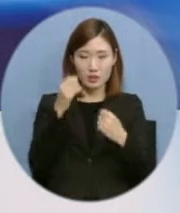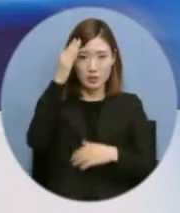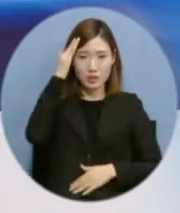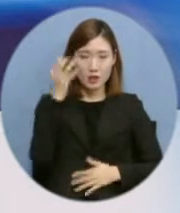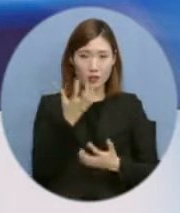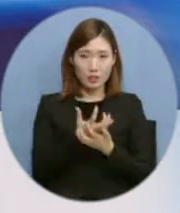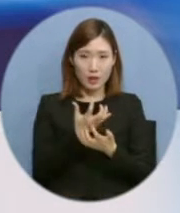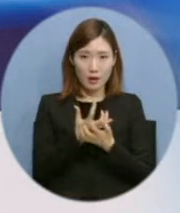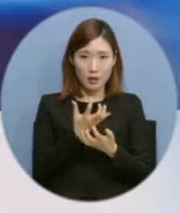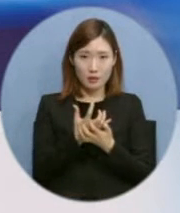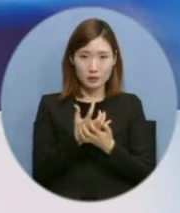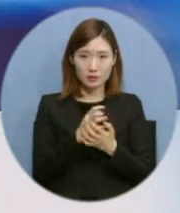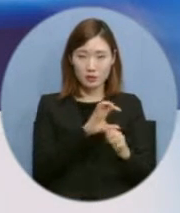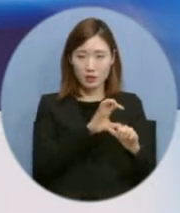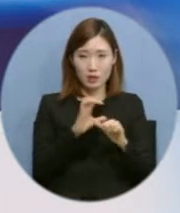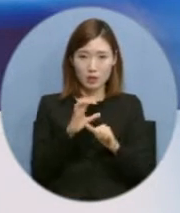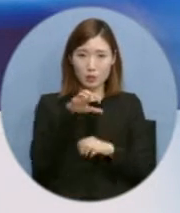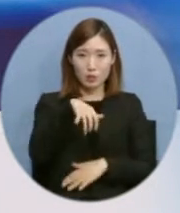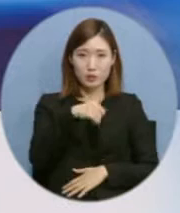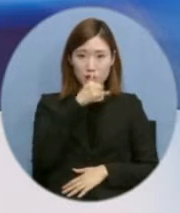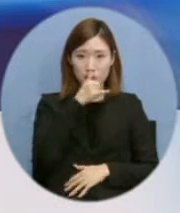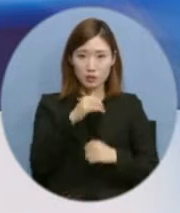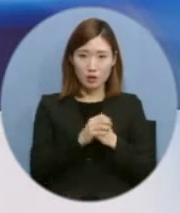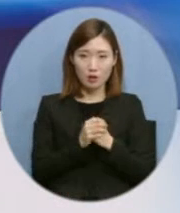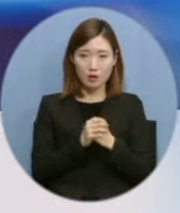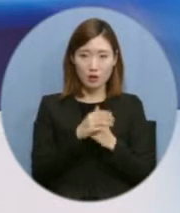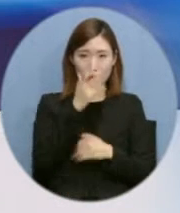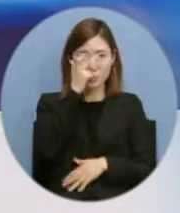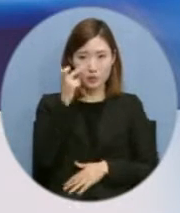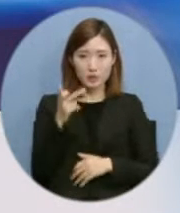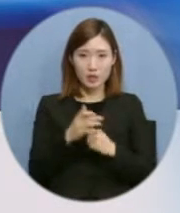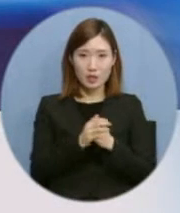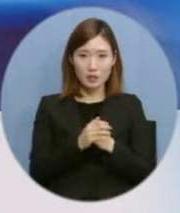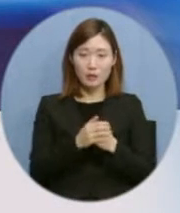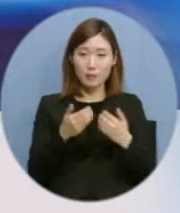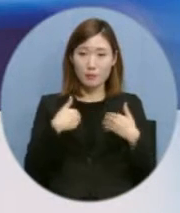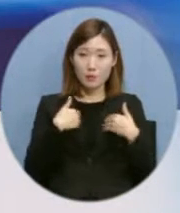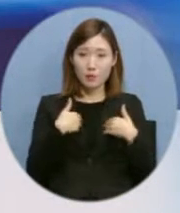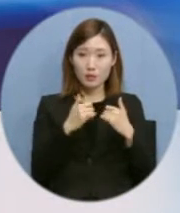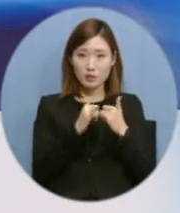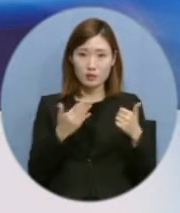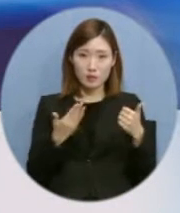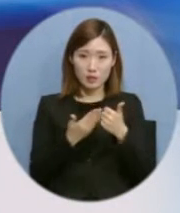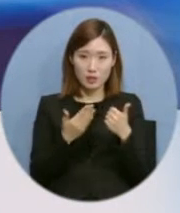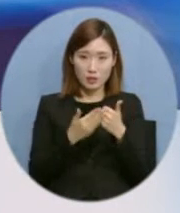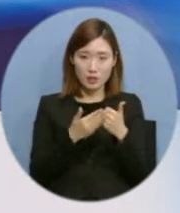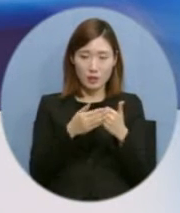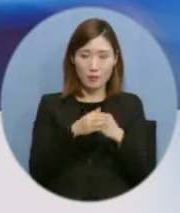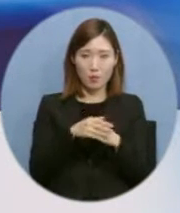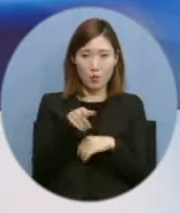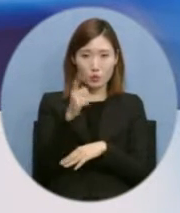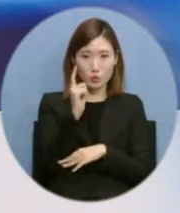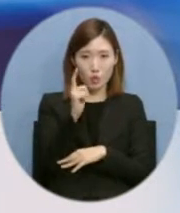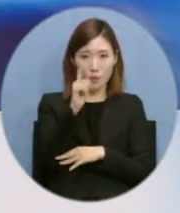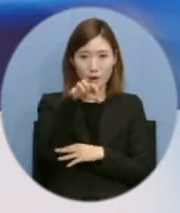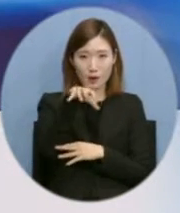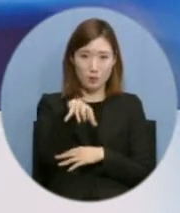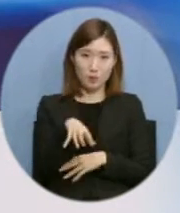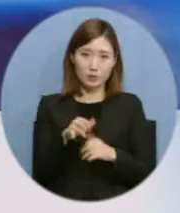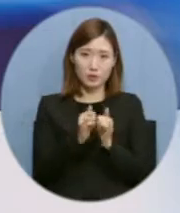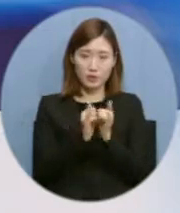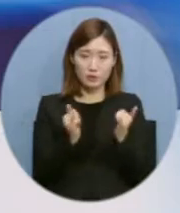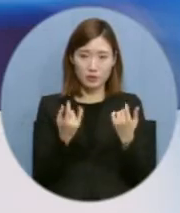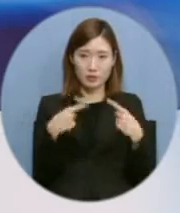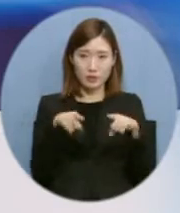있습니다 영상 고에서는 연탄이 필요한 홀몸 어르신들을 위해 용산 소방서 대원들과 의용소방대원 들이 팔을 걷어